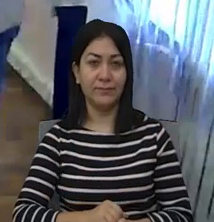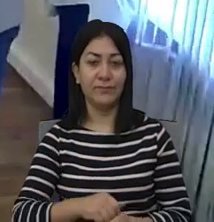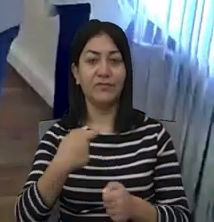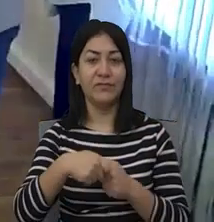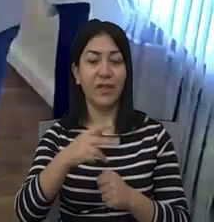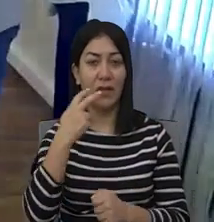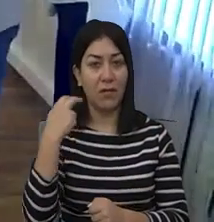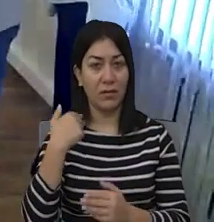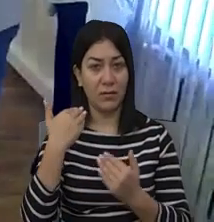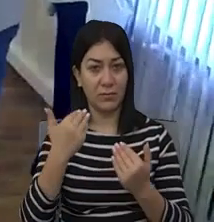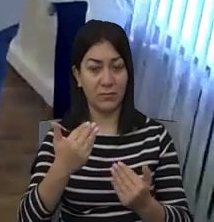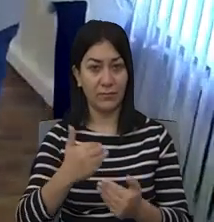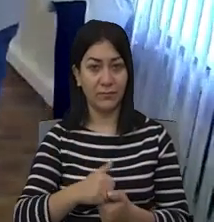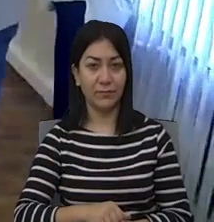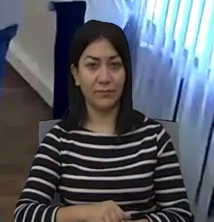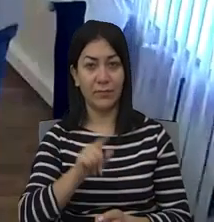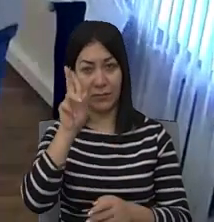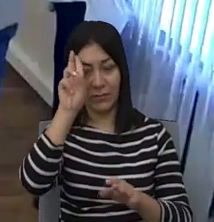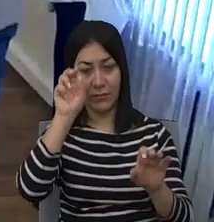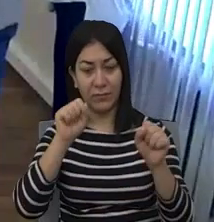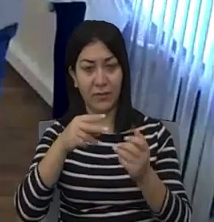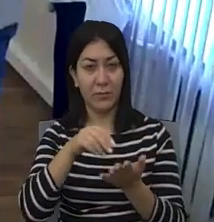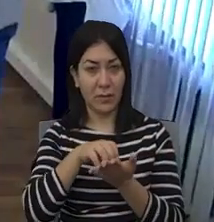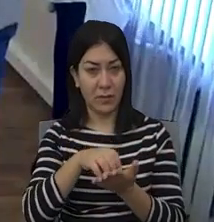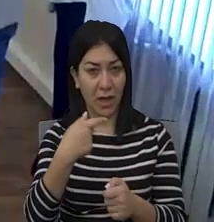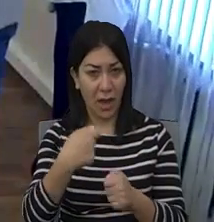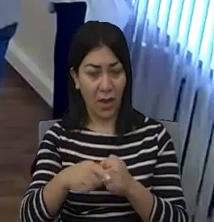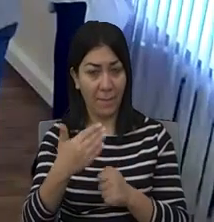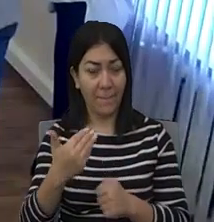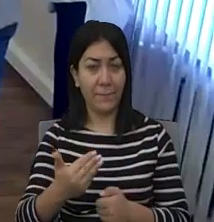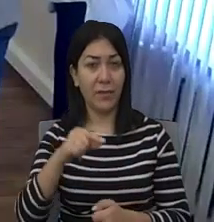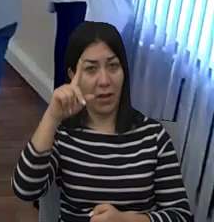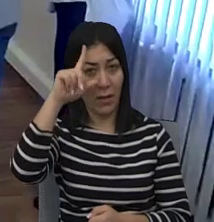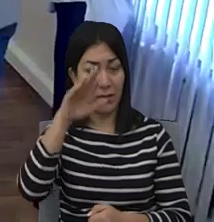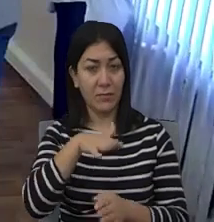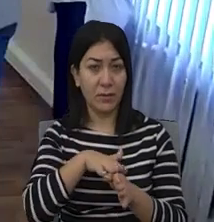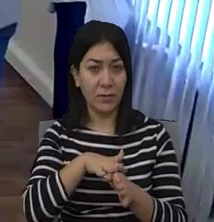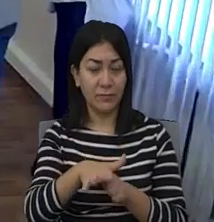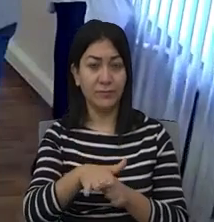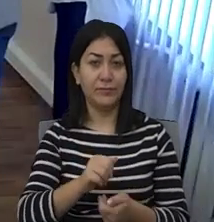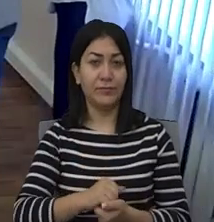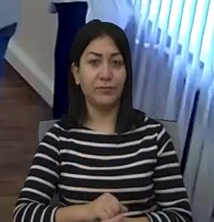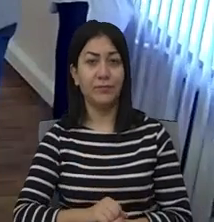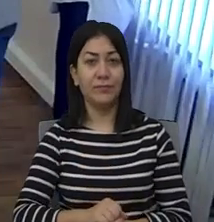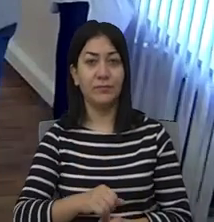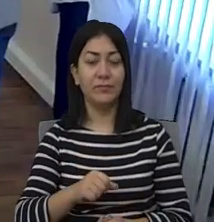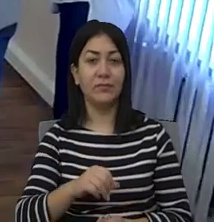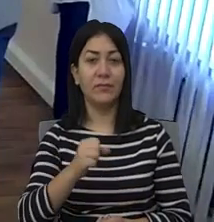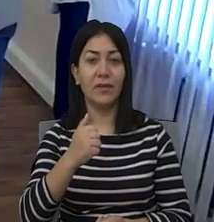ֆինանսավորվում է Միացյալ Թագավորության լավ կառավարման հիմնադրամի կողմից եւ Հայաստանում այն իրականացվում է